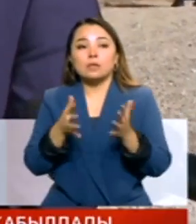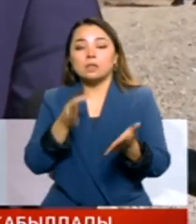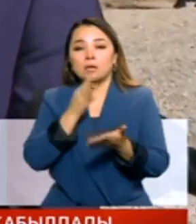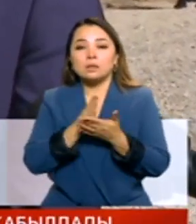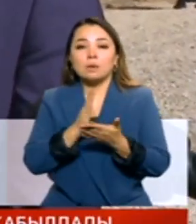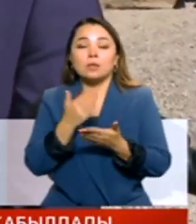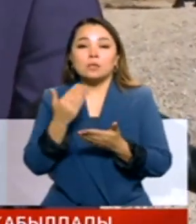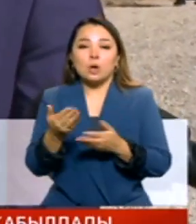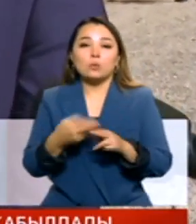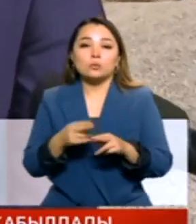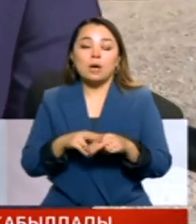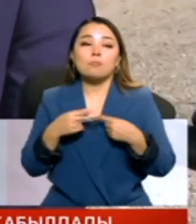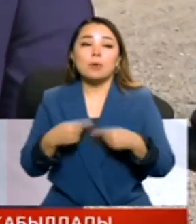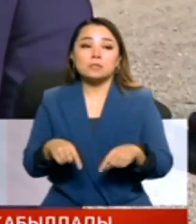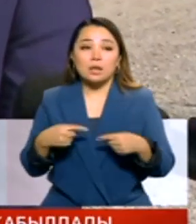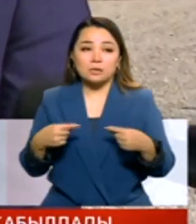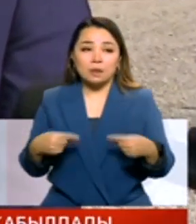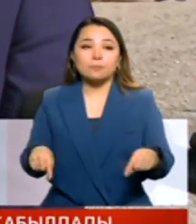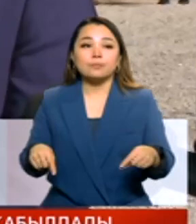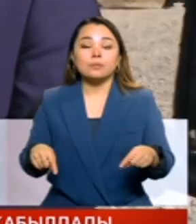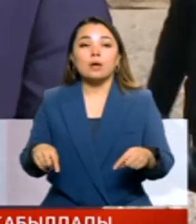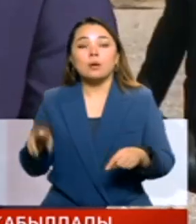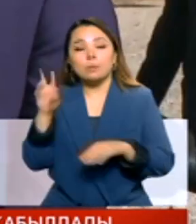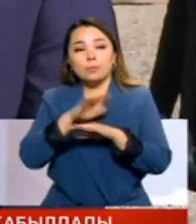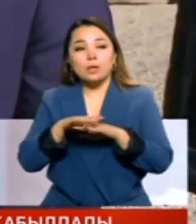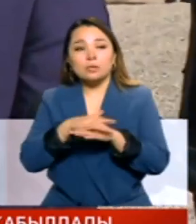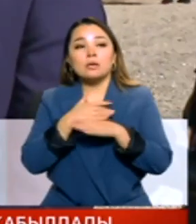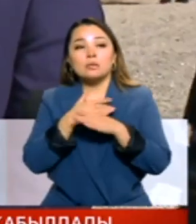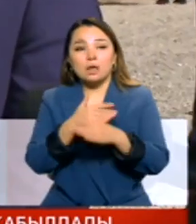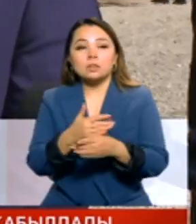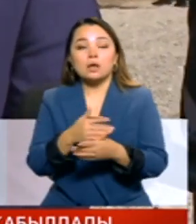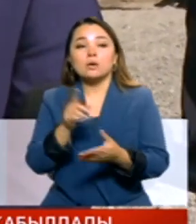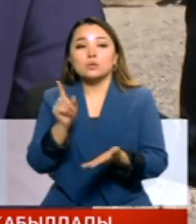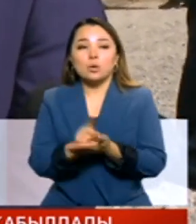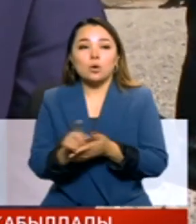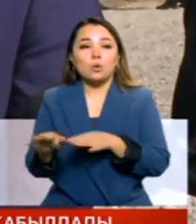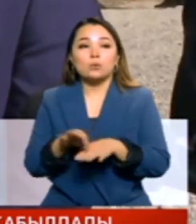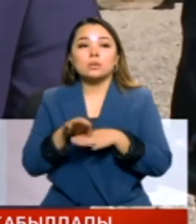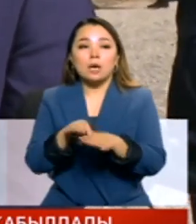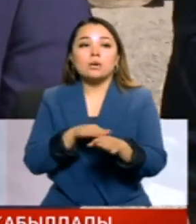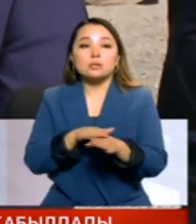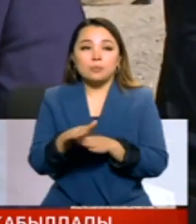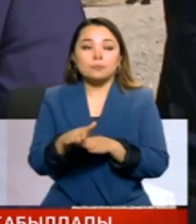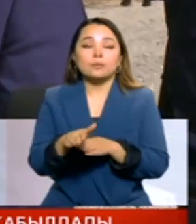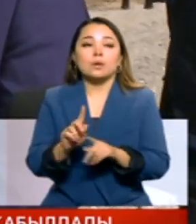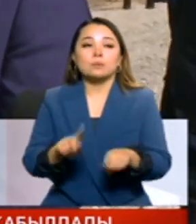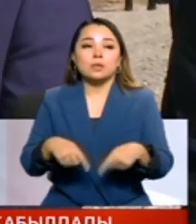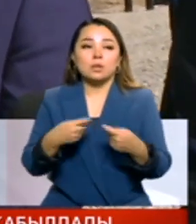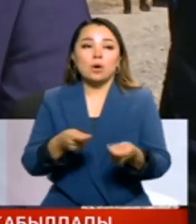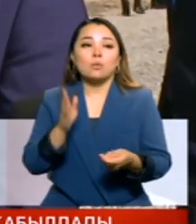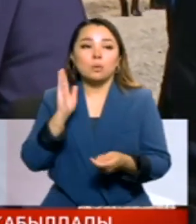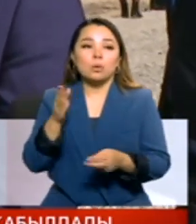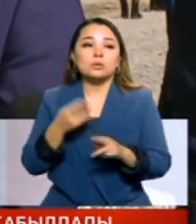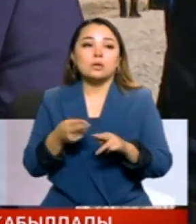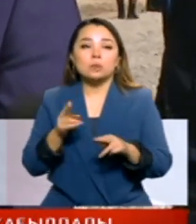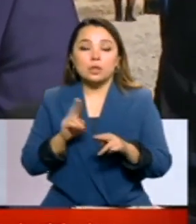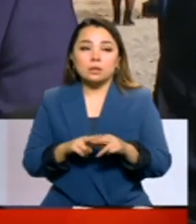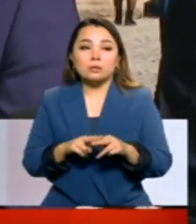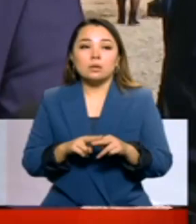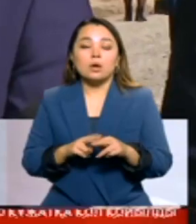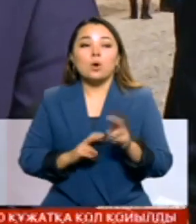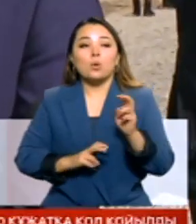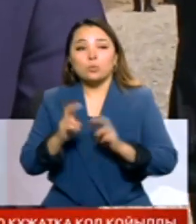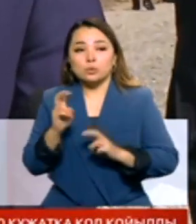оларға. Басқа да мемлекет тарапынан тиісті қолдау шаралары берілетін болады. Сондықтан